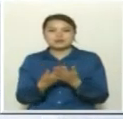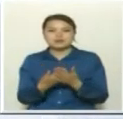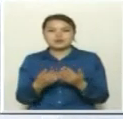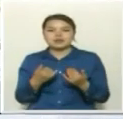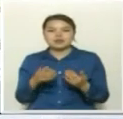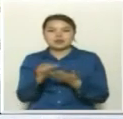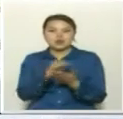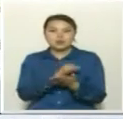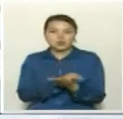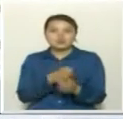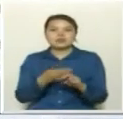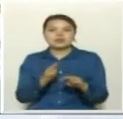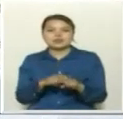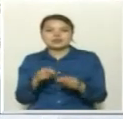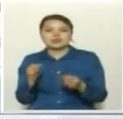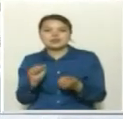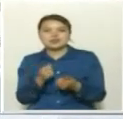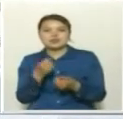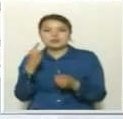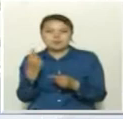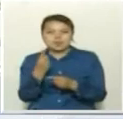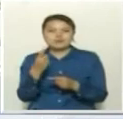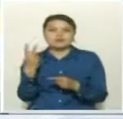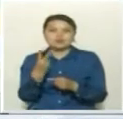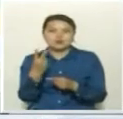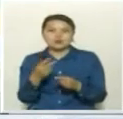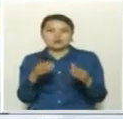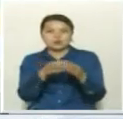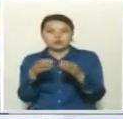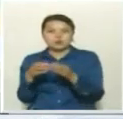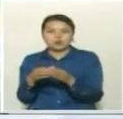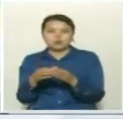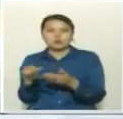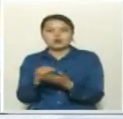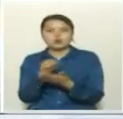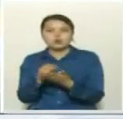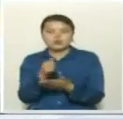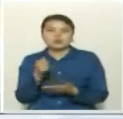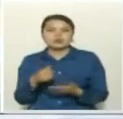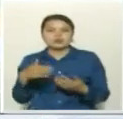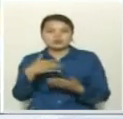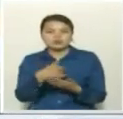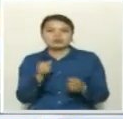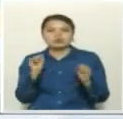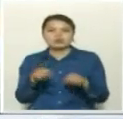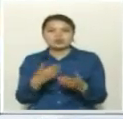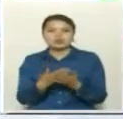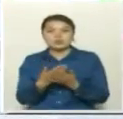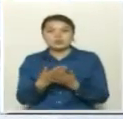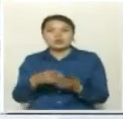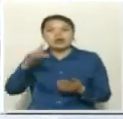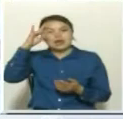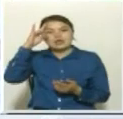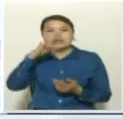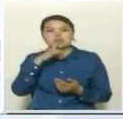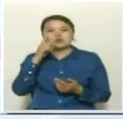құжаттары филиалдың қаладағы нөмір 1-ші және 2-ші халыққа қызмет көрсету орталығында рәсімделді. Сәйкесінше, Қазақстанға жұмыс істеуге келетін